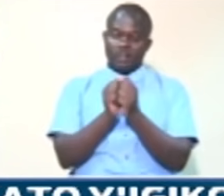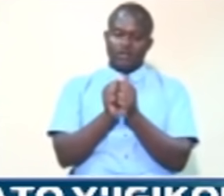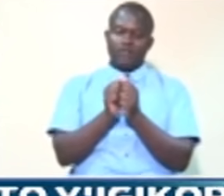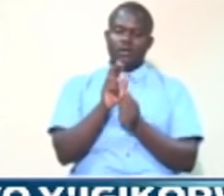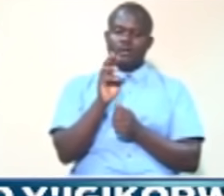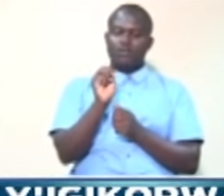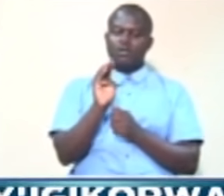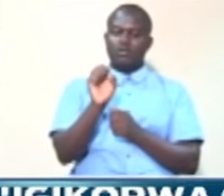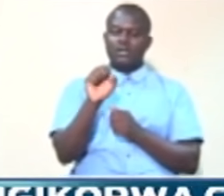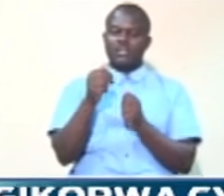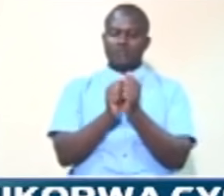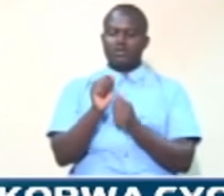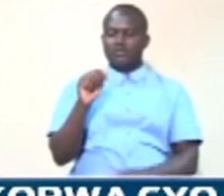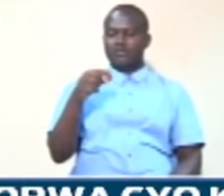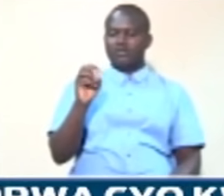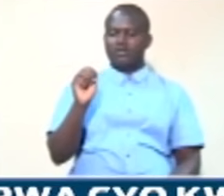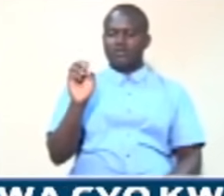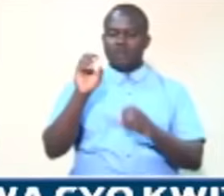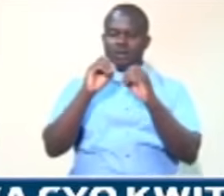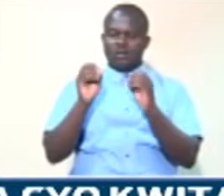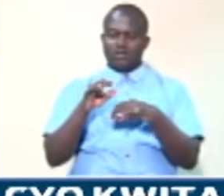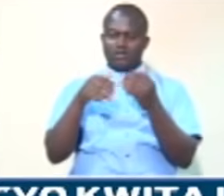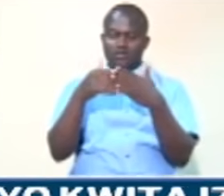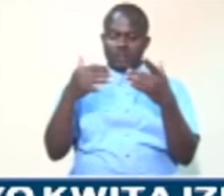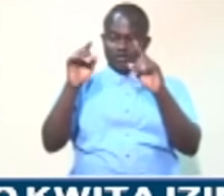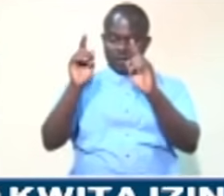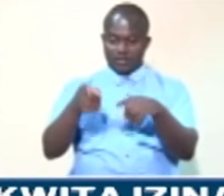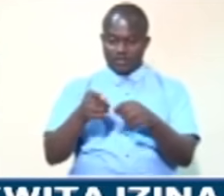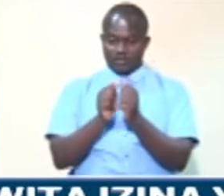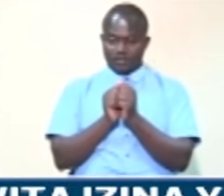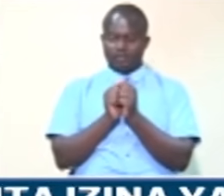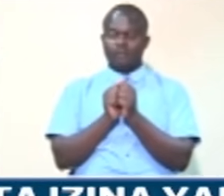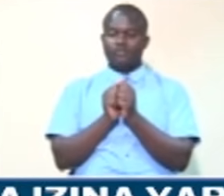Rubumbashi yari na Goma ofisi za Rwanda yazamaze kuhagera.